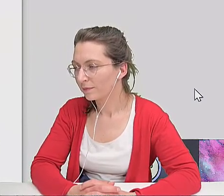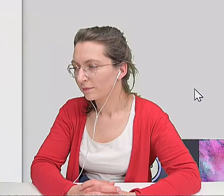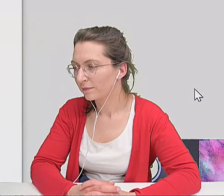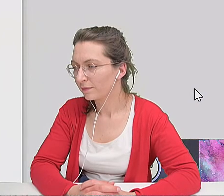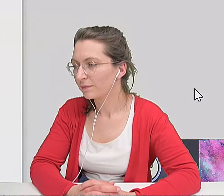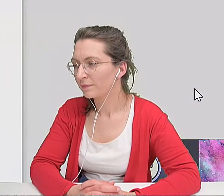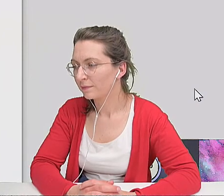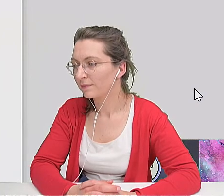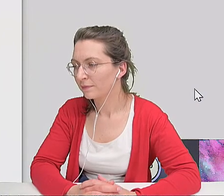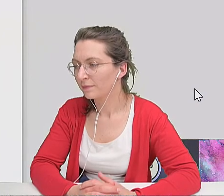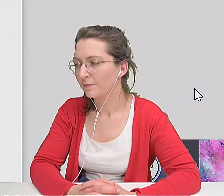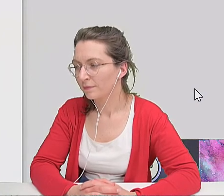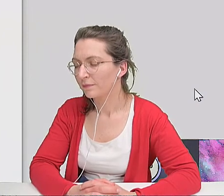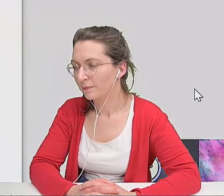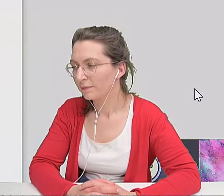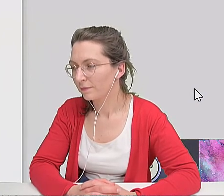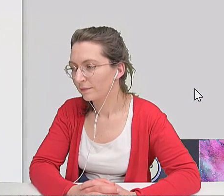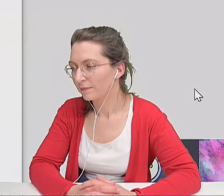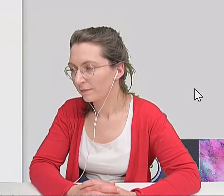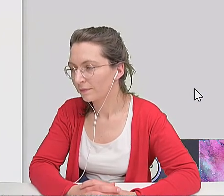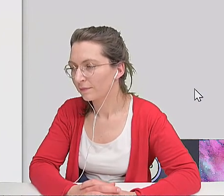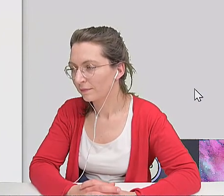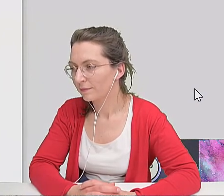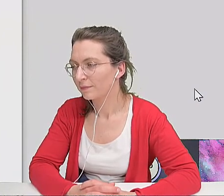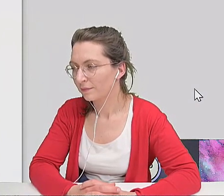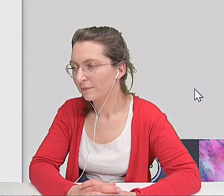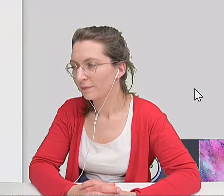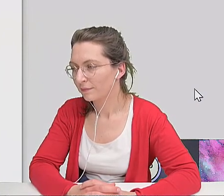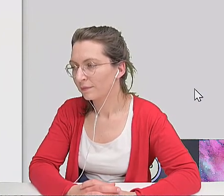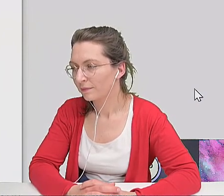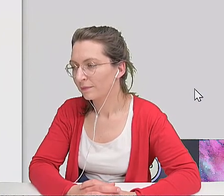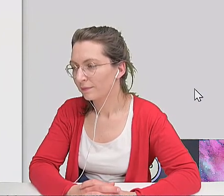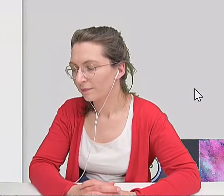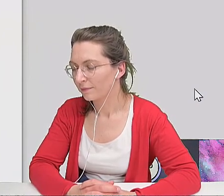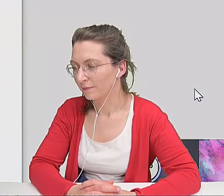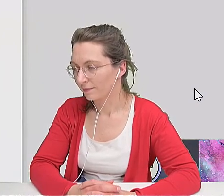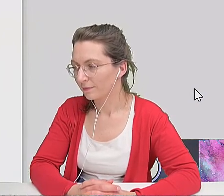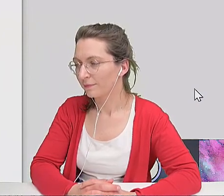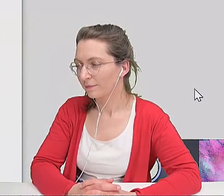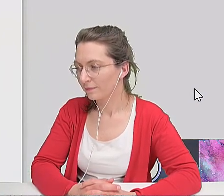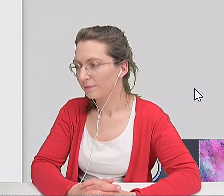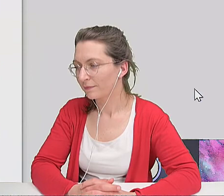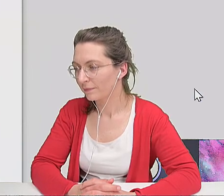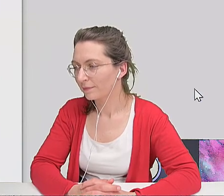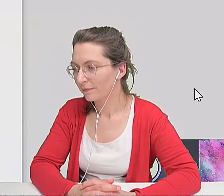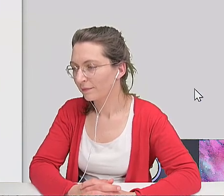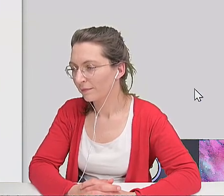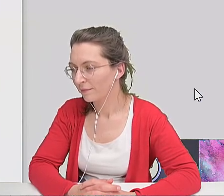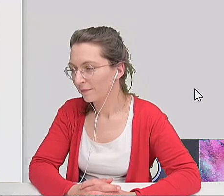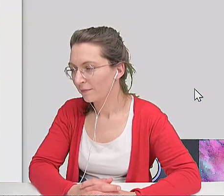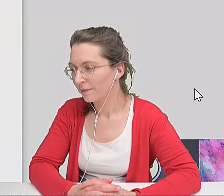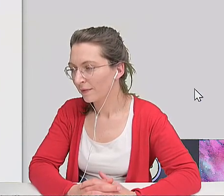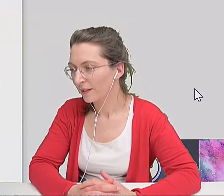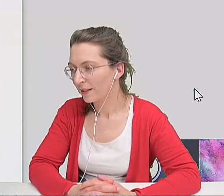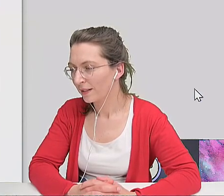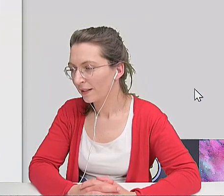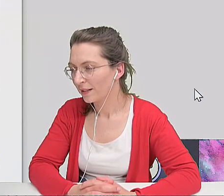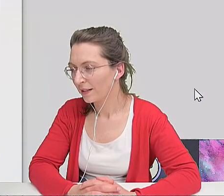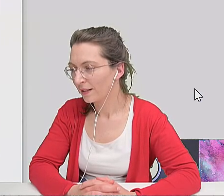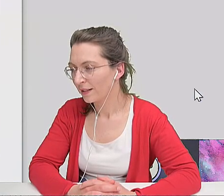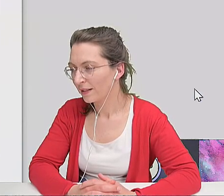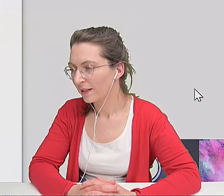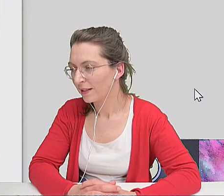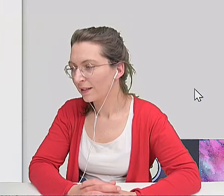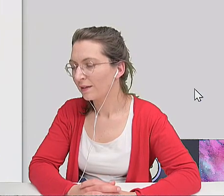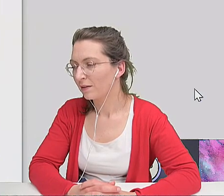soll eben funktionieren, egal welche Zahlen da am Ende eigentlich wirklich für in Frage kommen. Mhm. Genau, ja. Und dann gibt es das nochmal eine